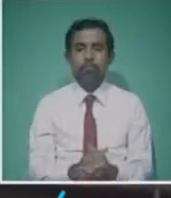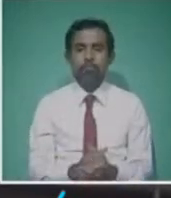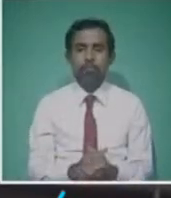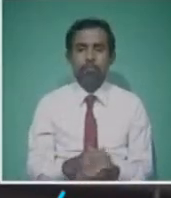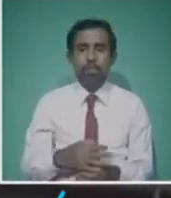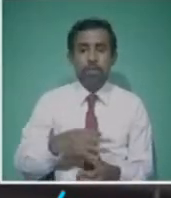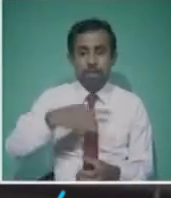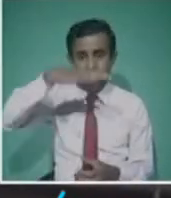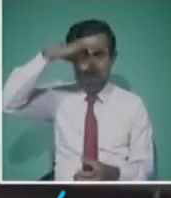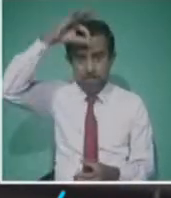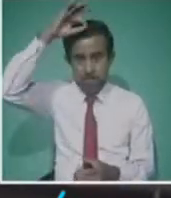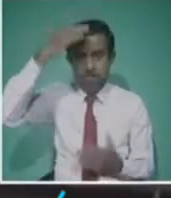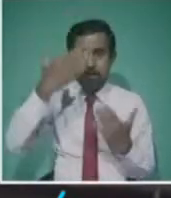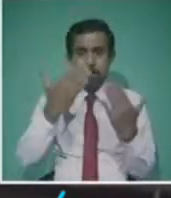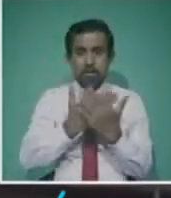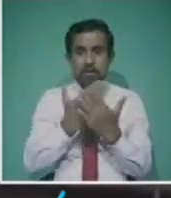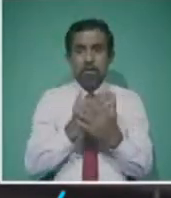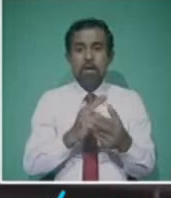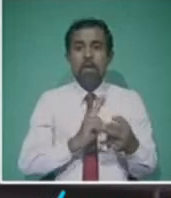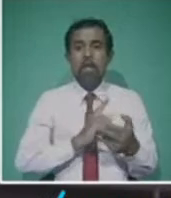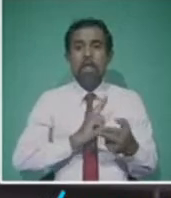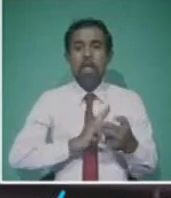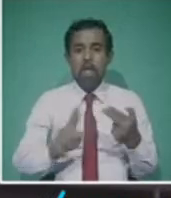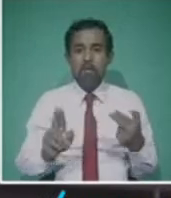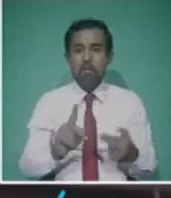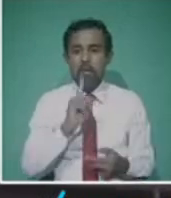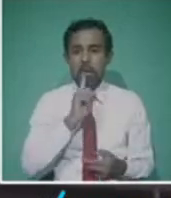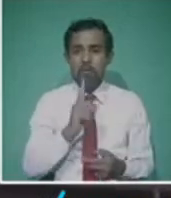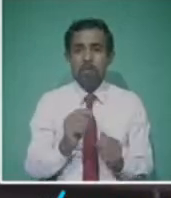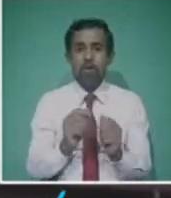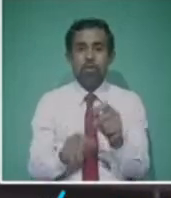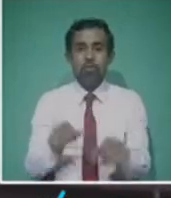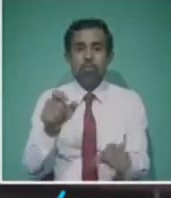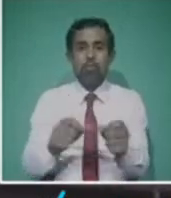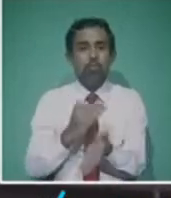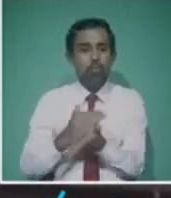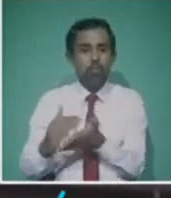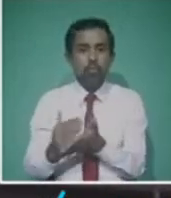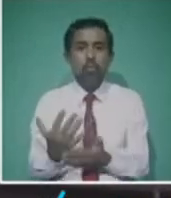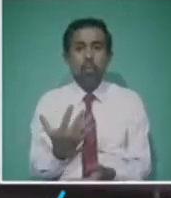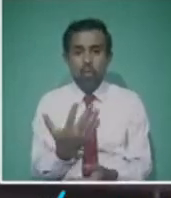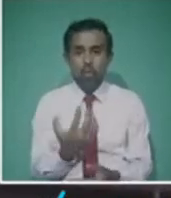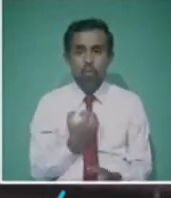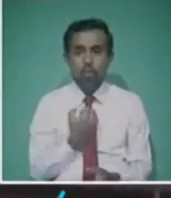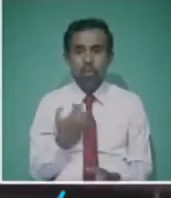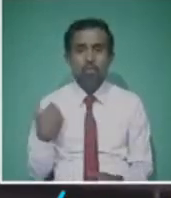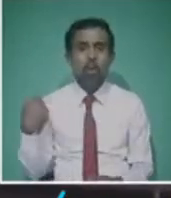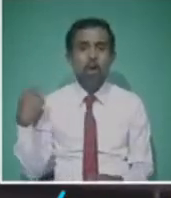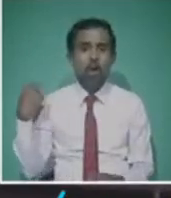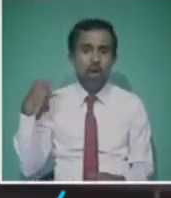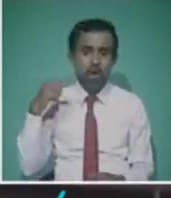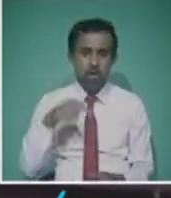सिंगल सिनेमा वेपा किल जनतावट वेडकोण किल आव देश